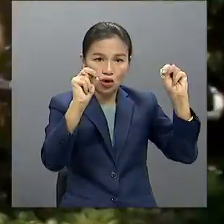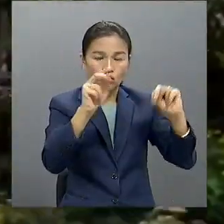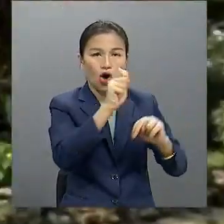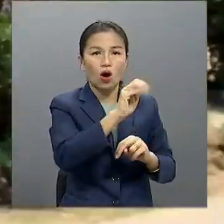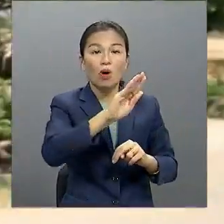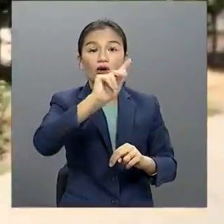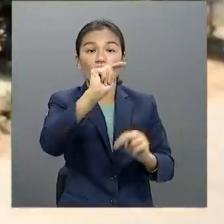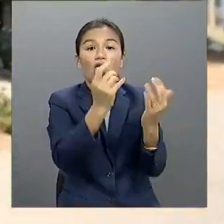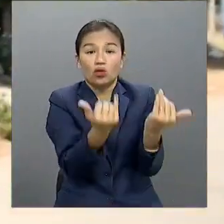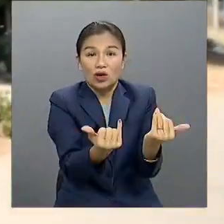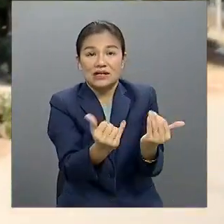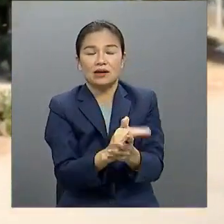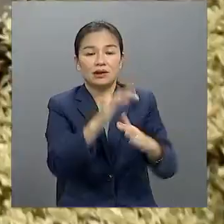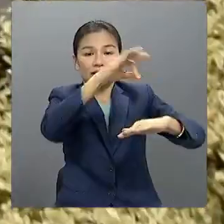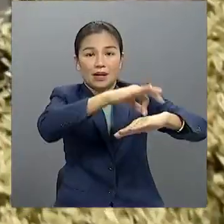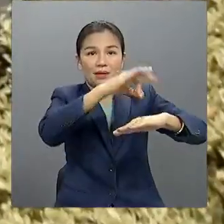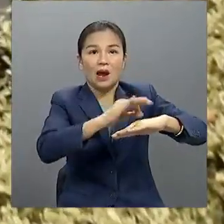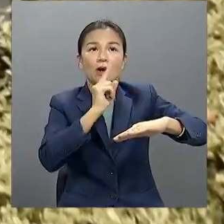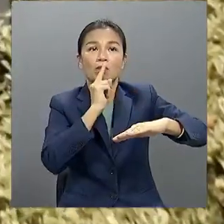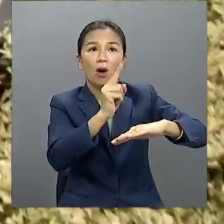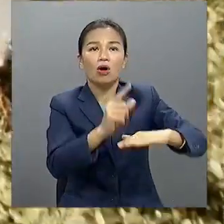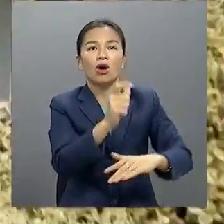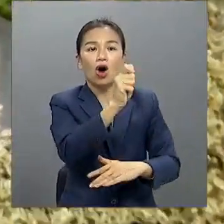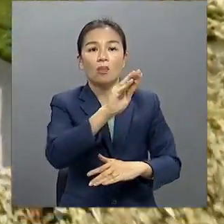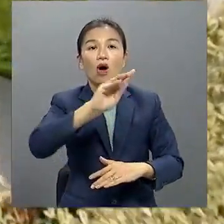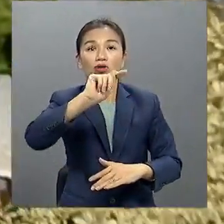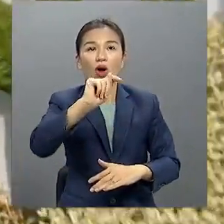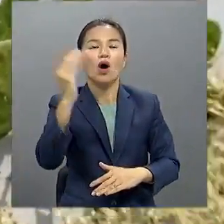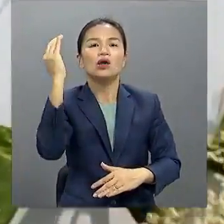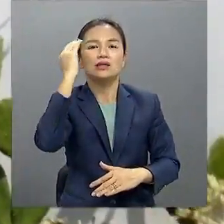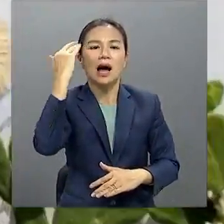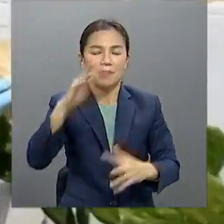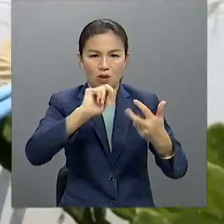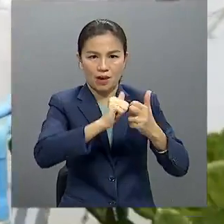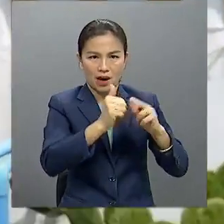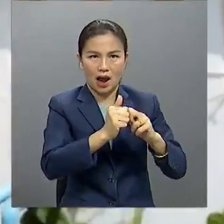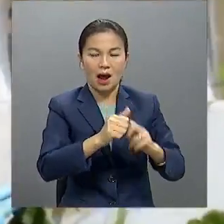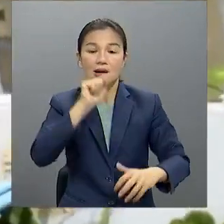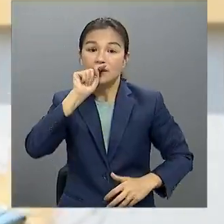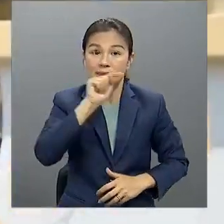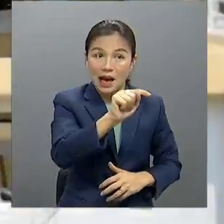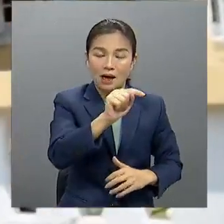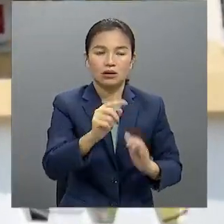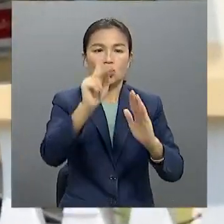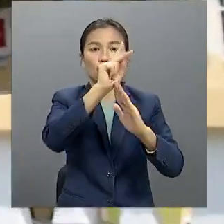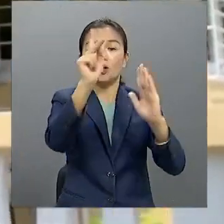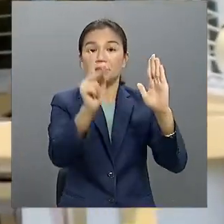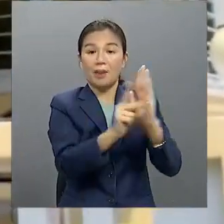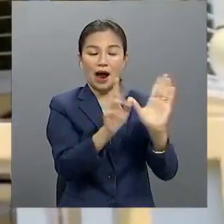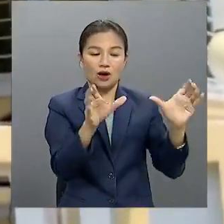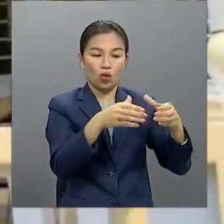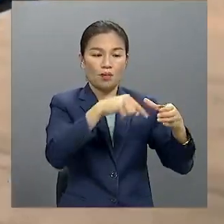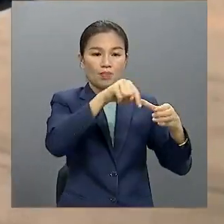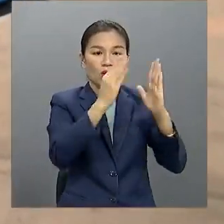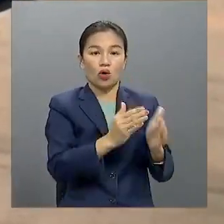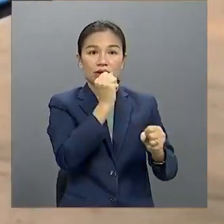หละค่ะก็บอกว่าทางอบต.สวายเนี่ยรับทราบเรื่องนี้แล้วก็สั่งการให้นิติกรของอบต.สวายพร้อมเจ้าหน้าที่ที่เกี่ยวข้องประ